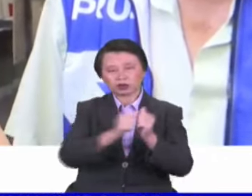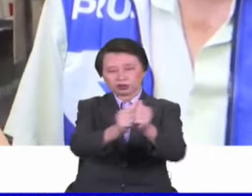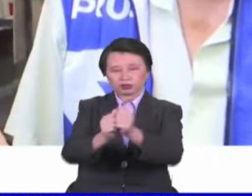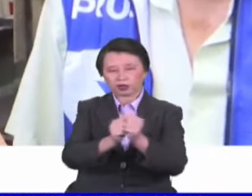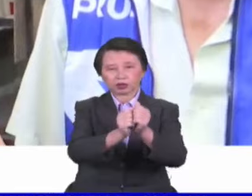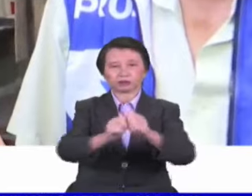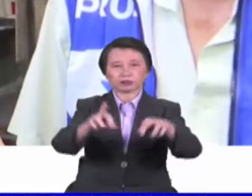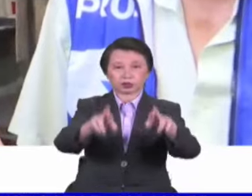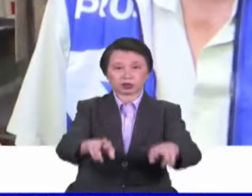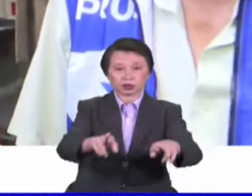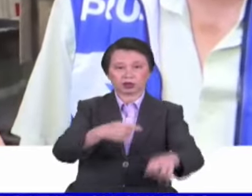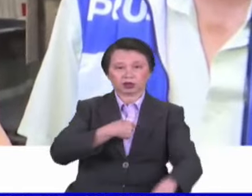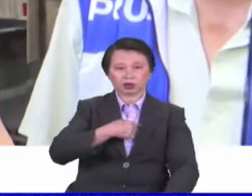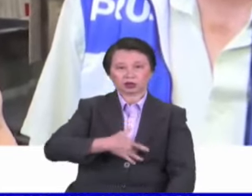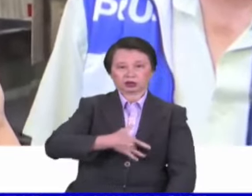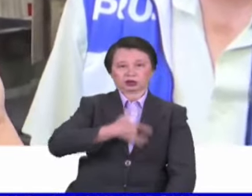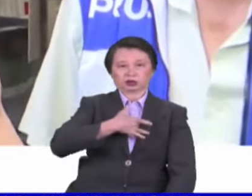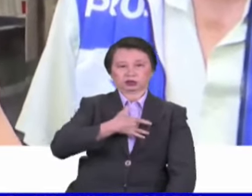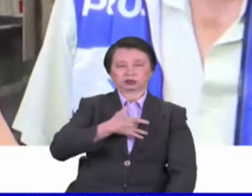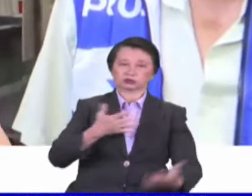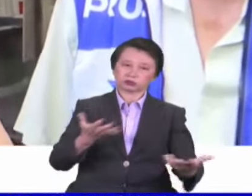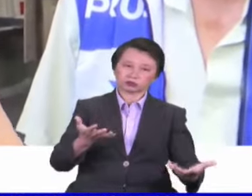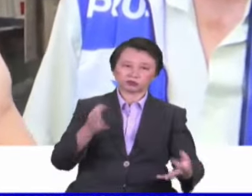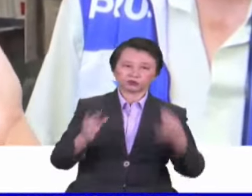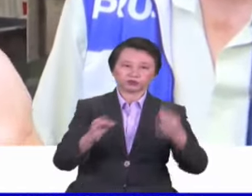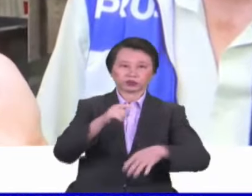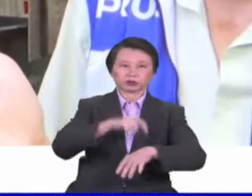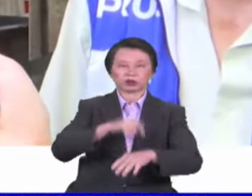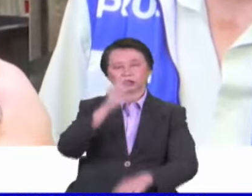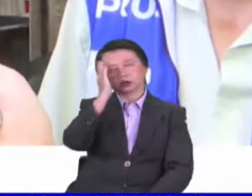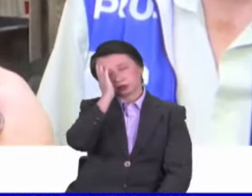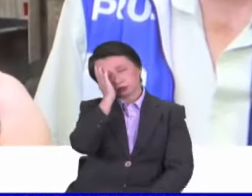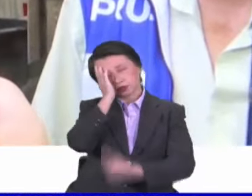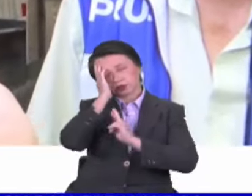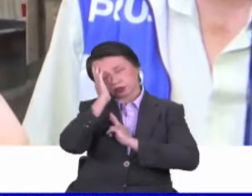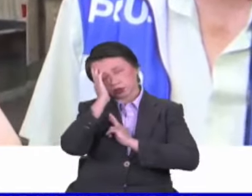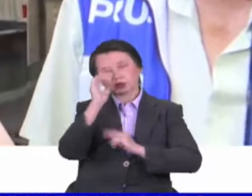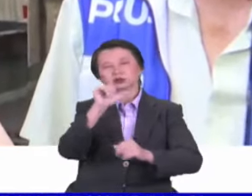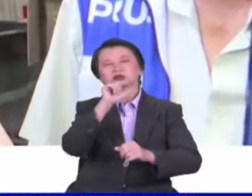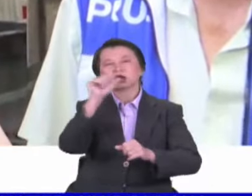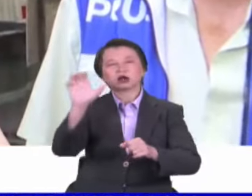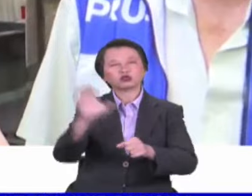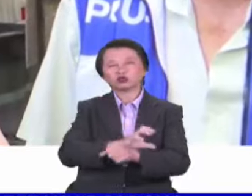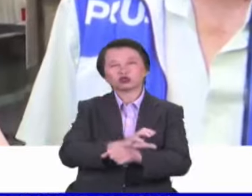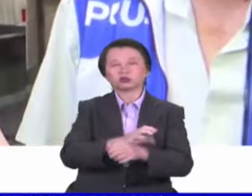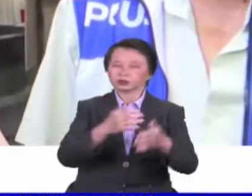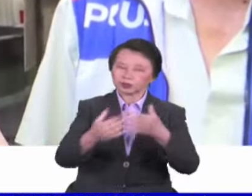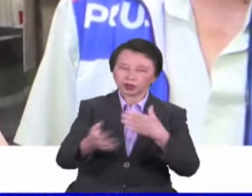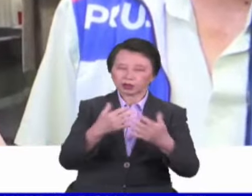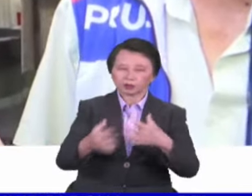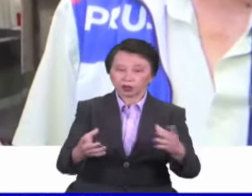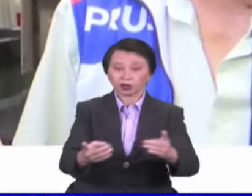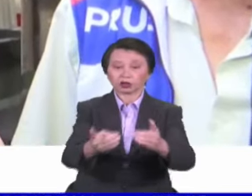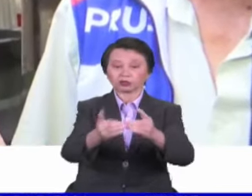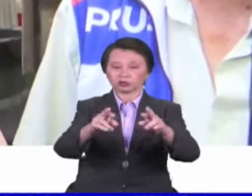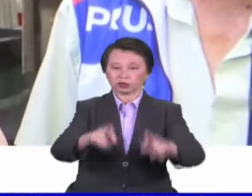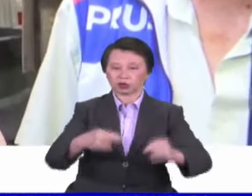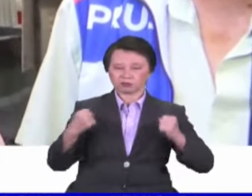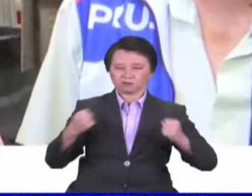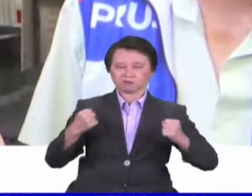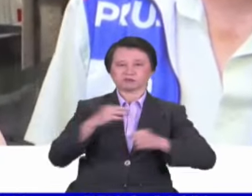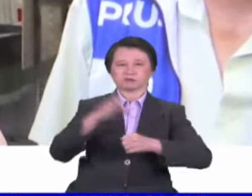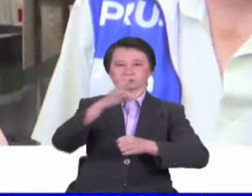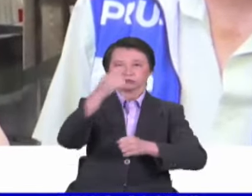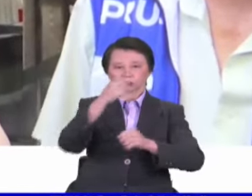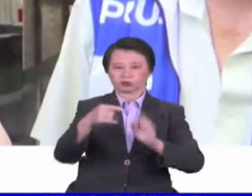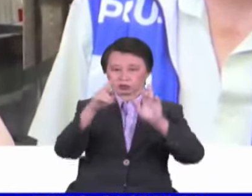rakyat. Saya rasa saya walaupun masa tidur itu, masa rehat itu tidak mencukupi, tetapi setiap kali saya berjumpa rakyat, saya begitu bersemangat